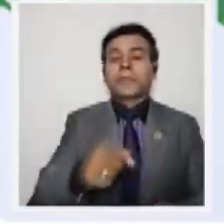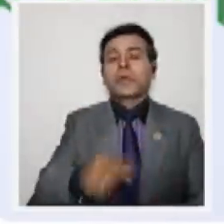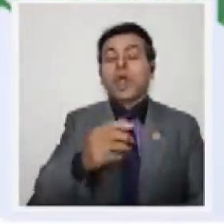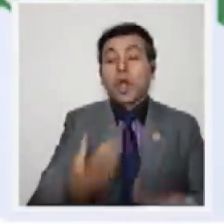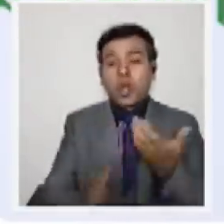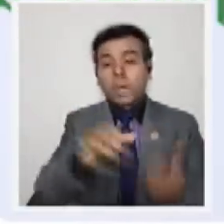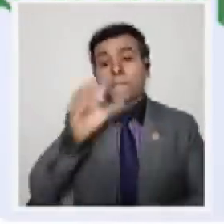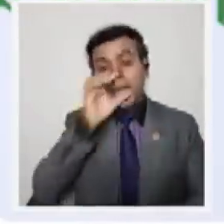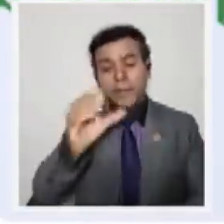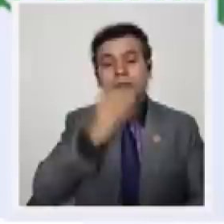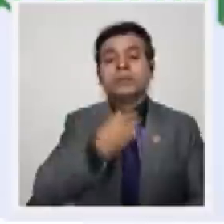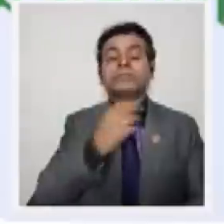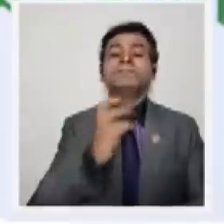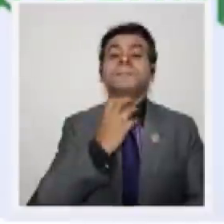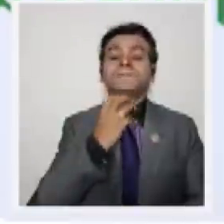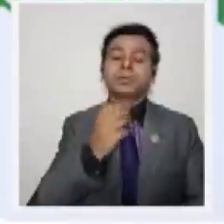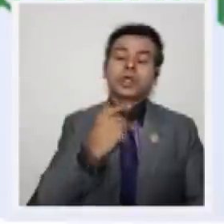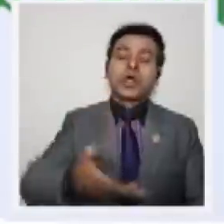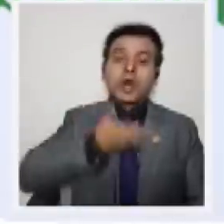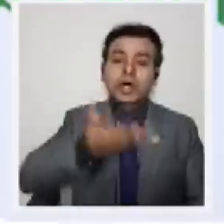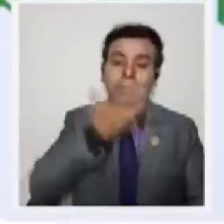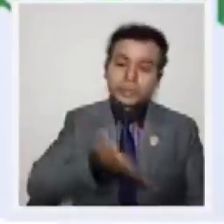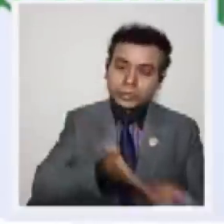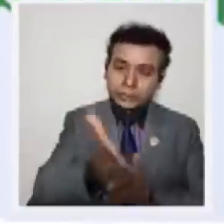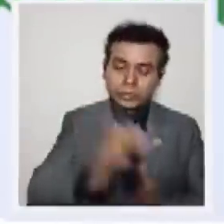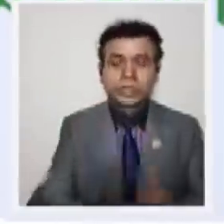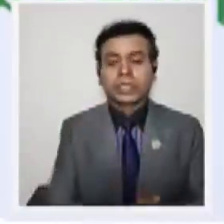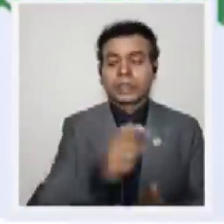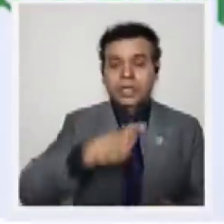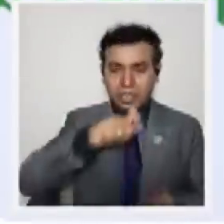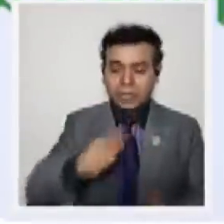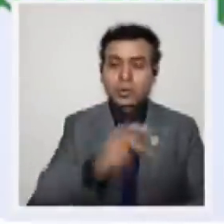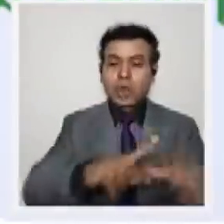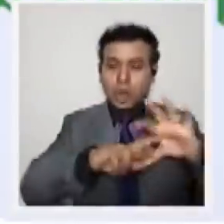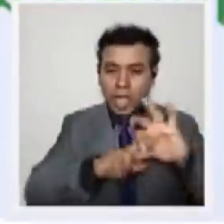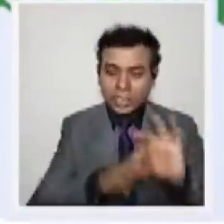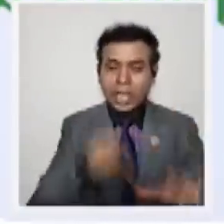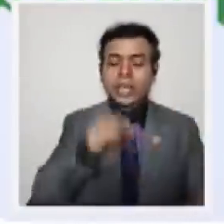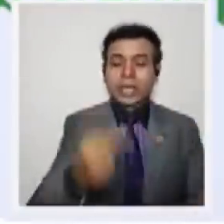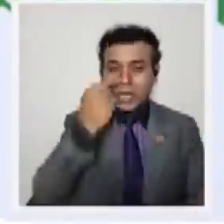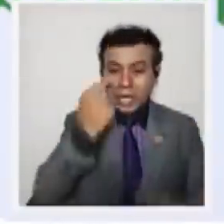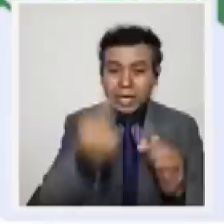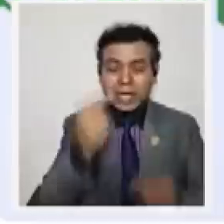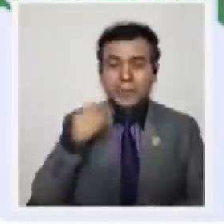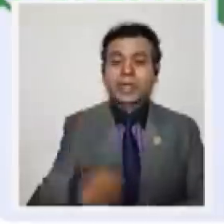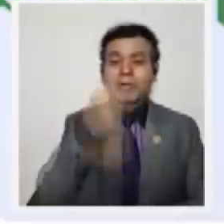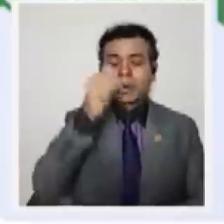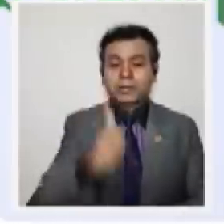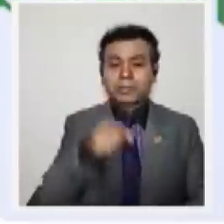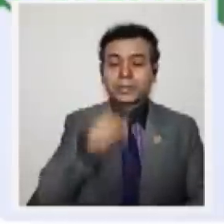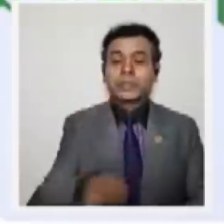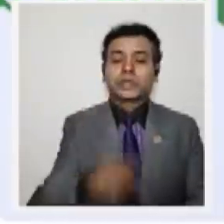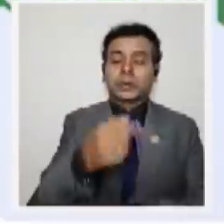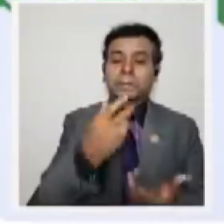আনবে, তারা তরল খাবার খাবেন এবং হালকা গরম পানি সবসময় খাবারে হালকা গরম পানি রাখবেন